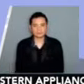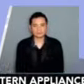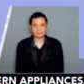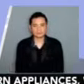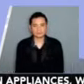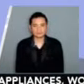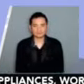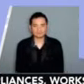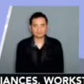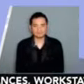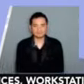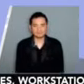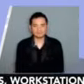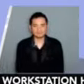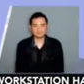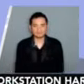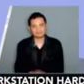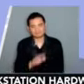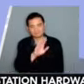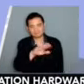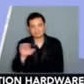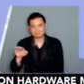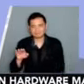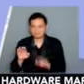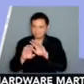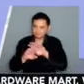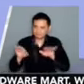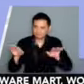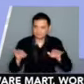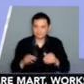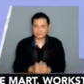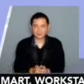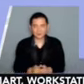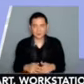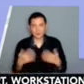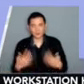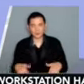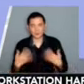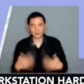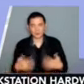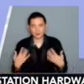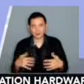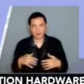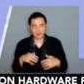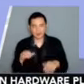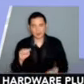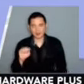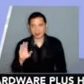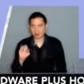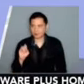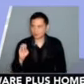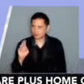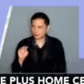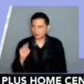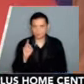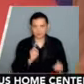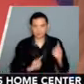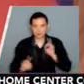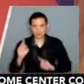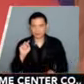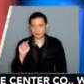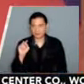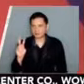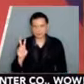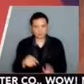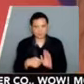happy Friday mga mare at pare Isa na namang pasabog na action drama series ang handog ng kuso network yan